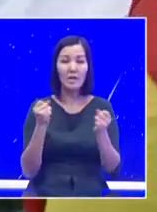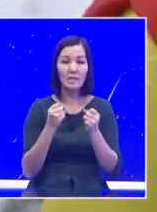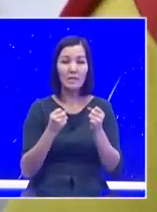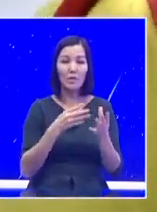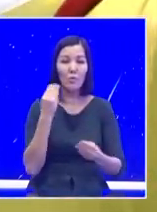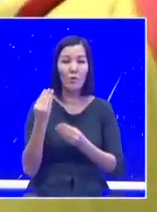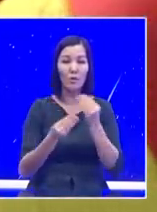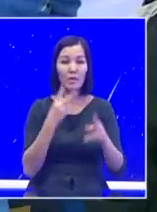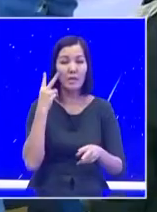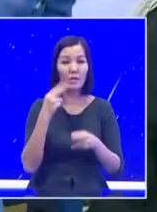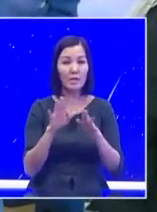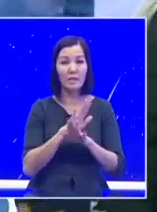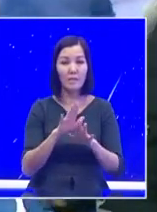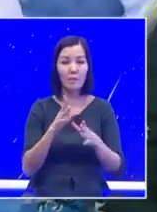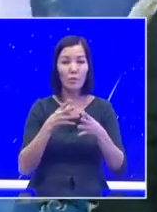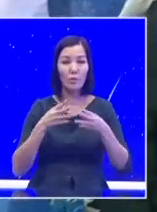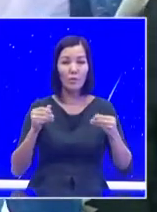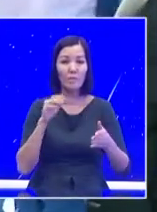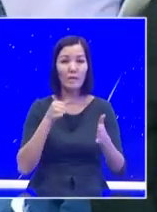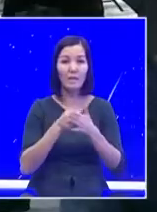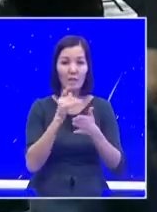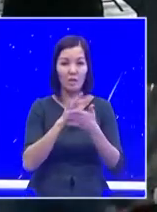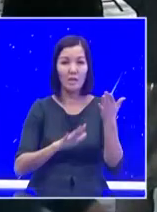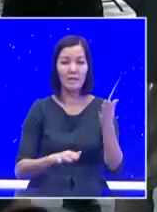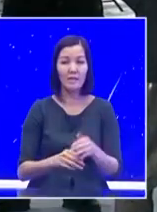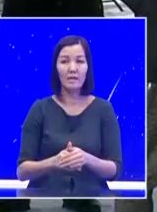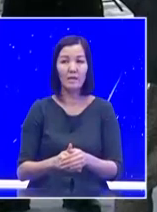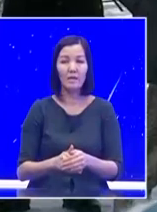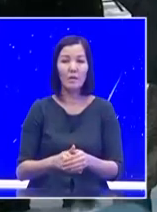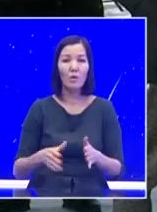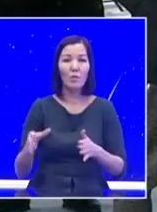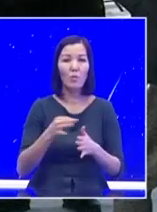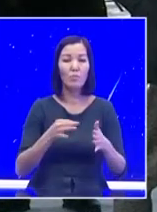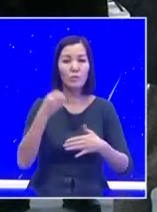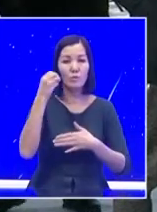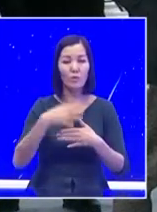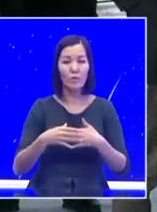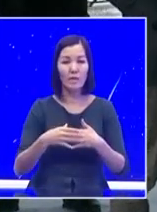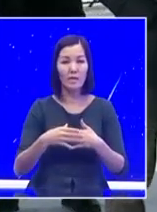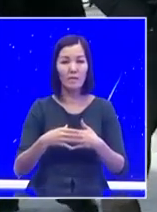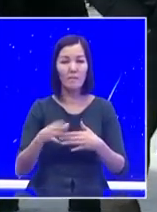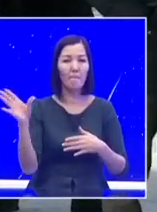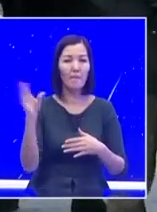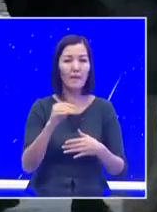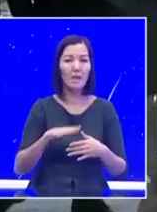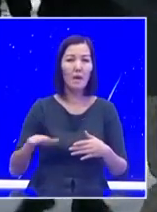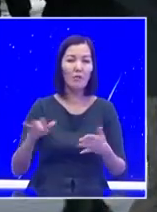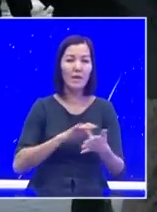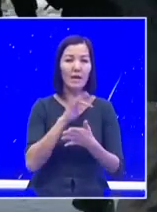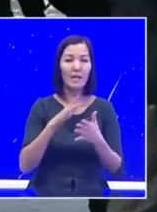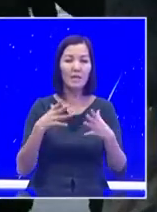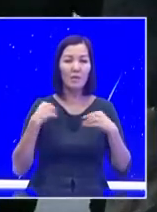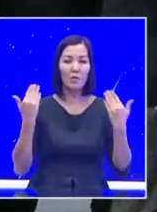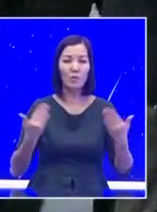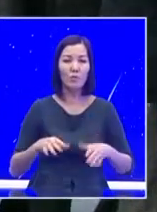мұнымен шектелмейді, көктемге дейін жалғасатын көрінеді. Бұл негізінде біз осы облыс орталық деңгейде ғана емес, барлық аудан қалаларда осындай салауат өмір салтын